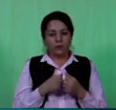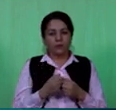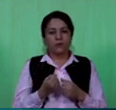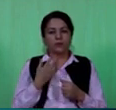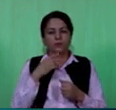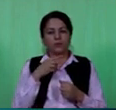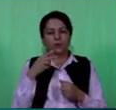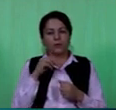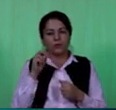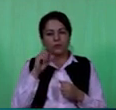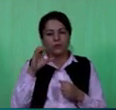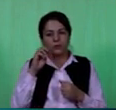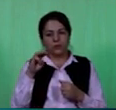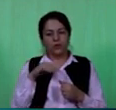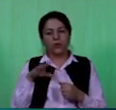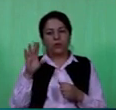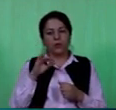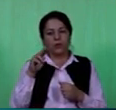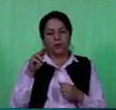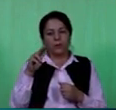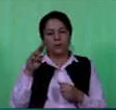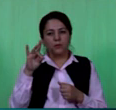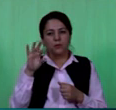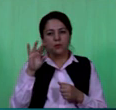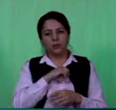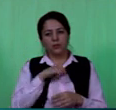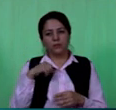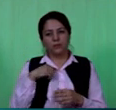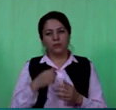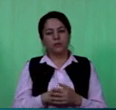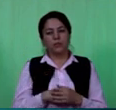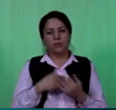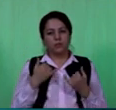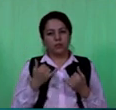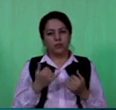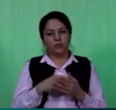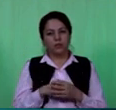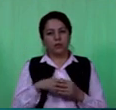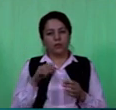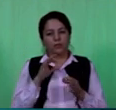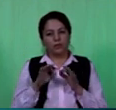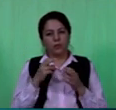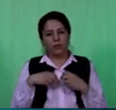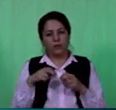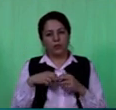чисел и произведение чисел и затем поставьте знак а сейчас проверяем